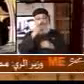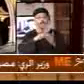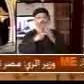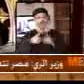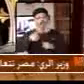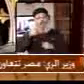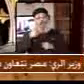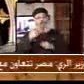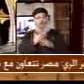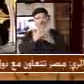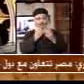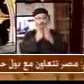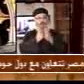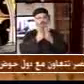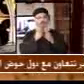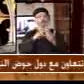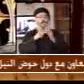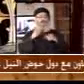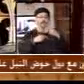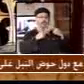معينة لكي ما تقتنيها؟